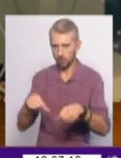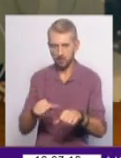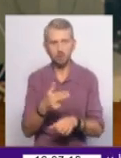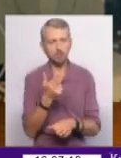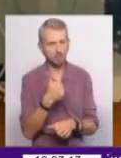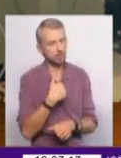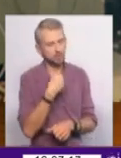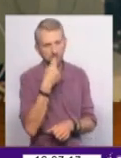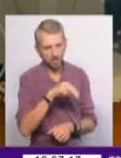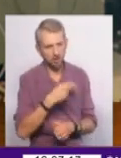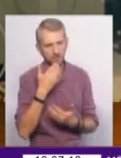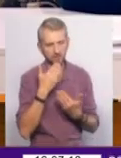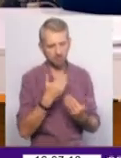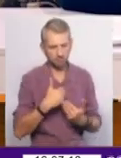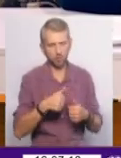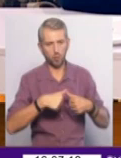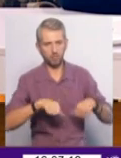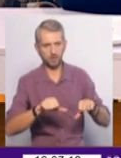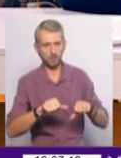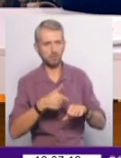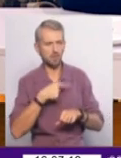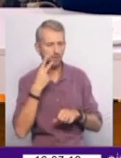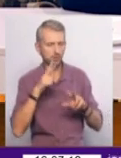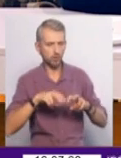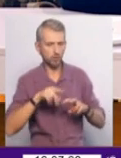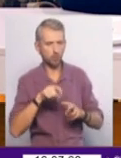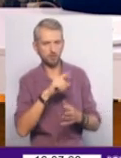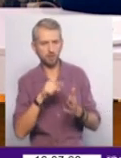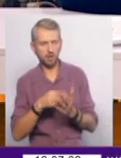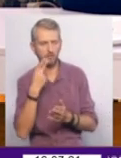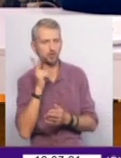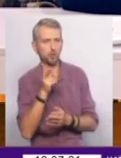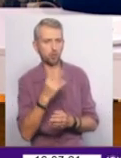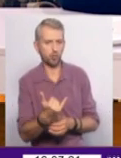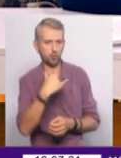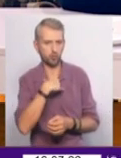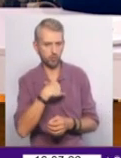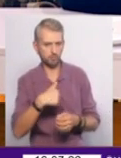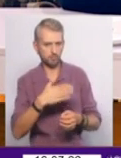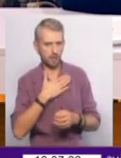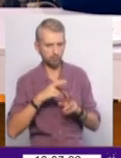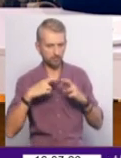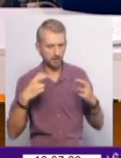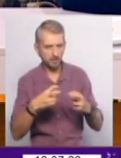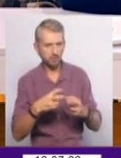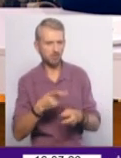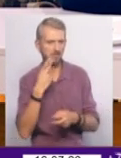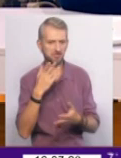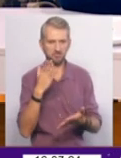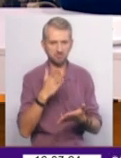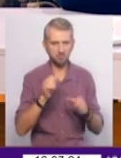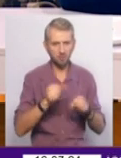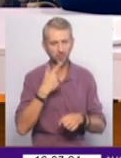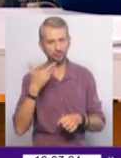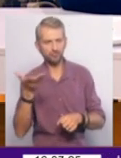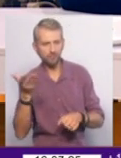звертатися до комісії. Ми завжди розглядаємо ці питання. У нас завжди той, хто приходить на наше засідання, має можливість виступити